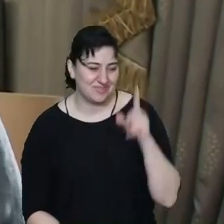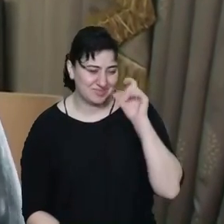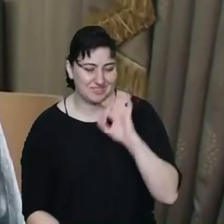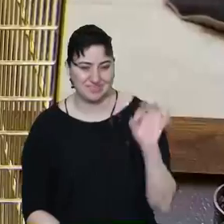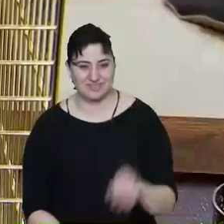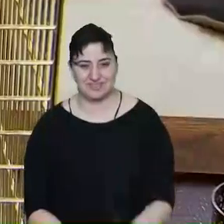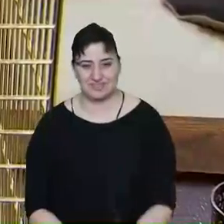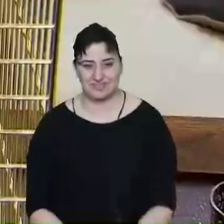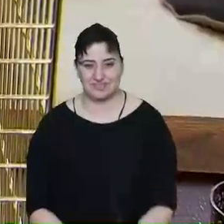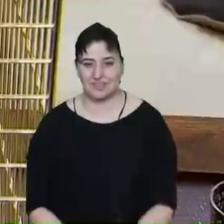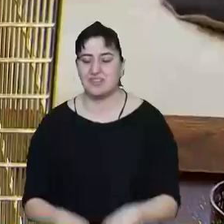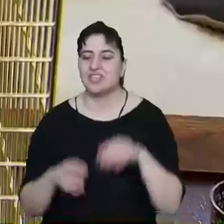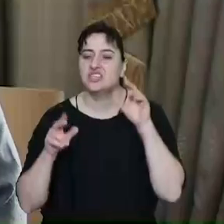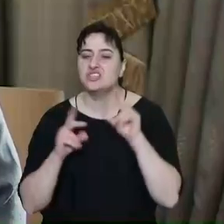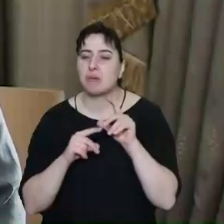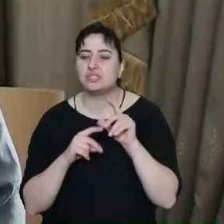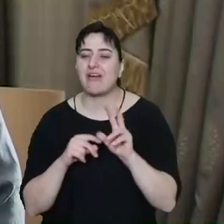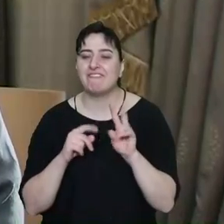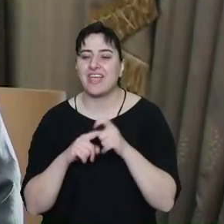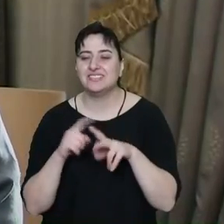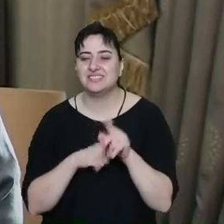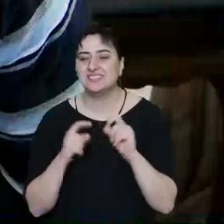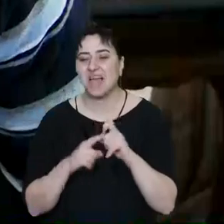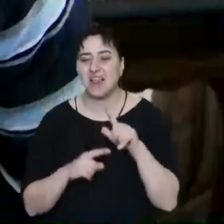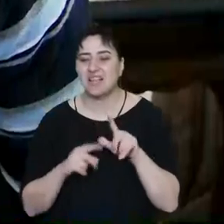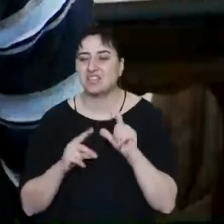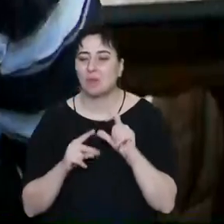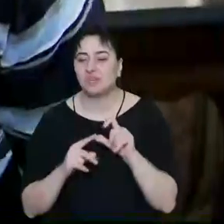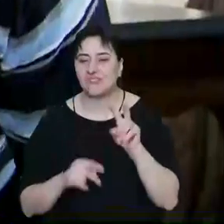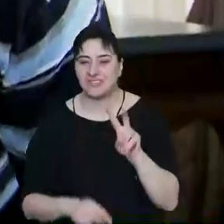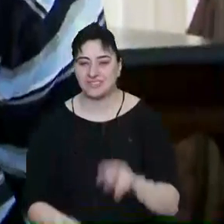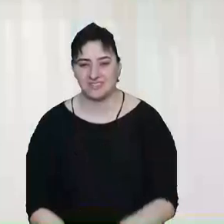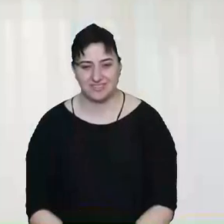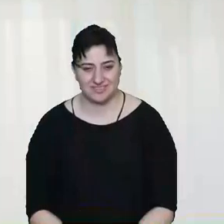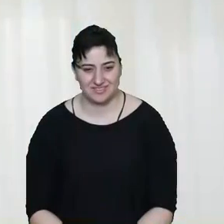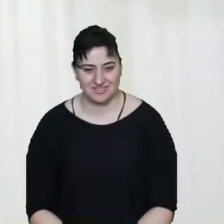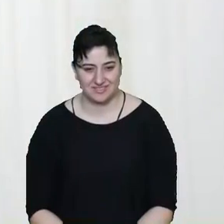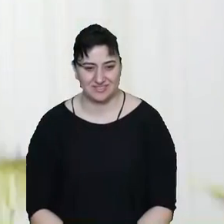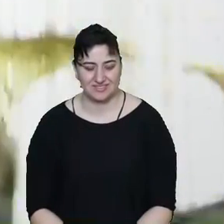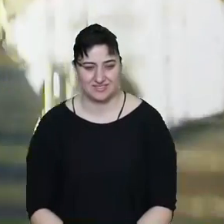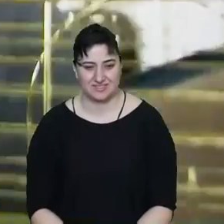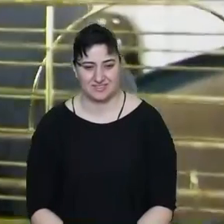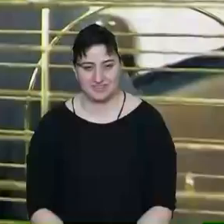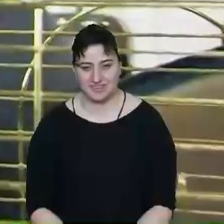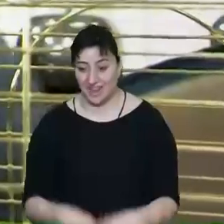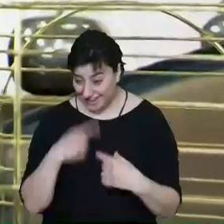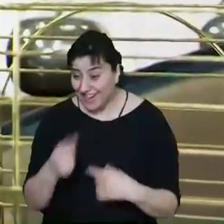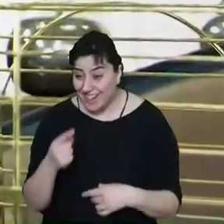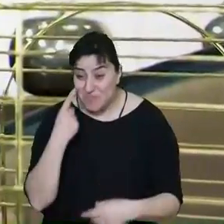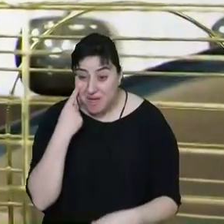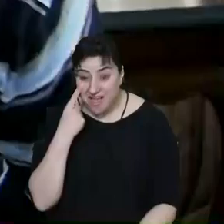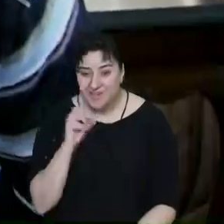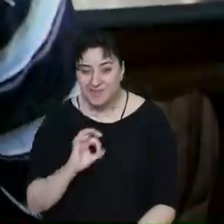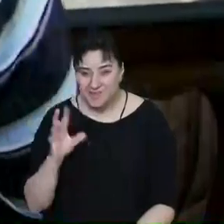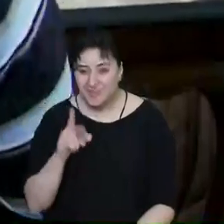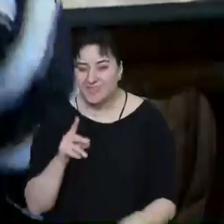mantıksız. Şapşal Veysel, şapşal Veysel. Ne diyor Allah'a, ne diyor? Bir dakika lan, bir dakika çok